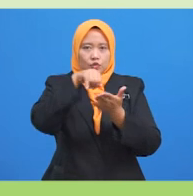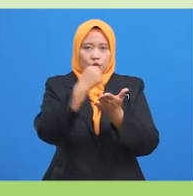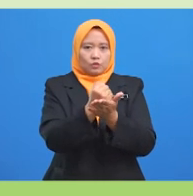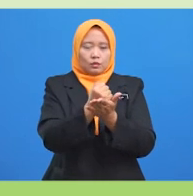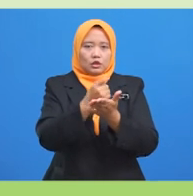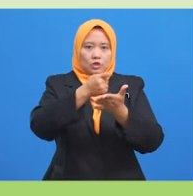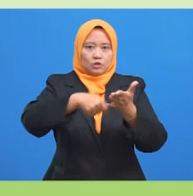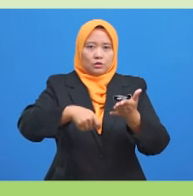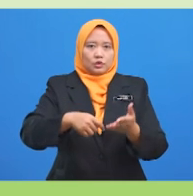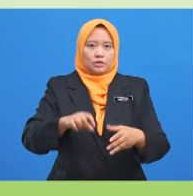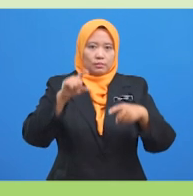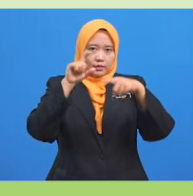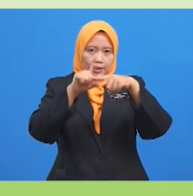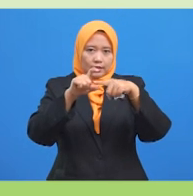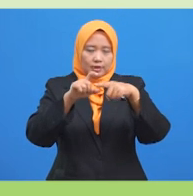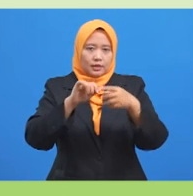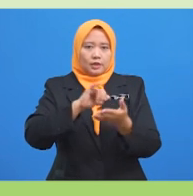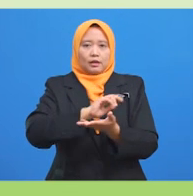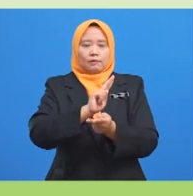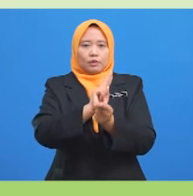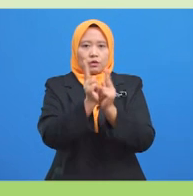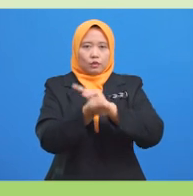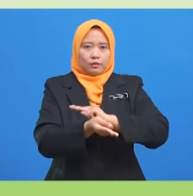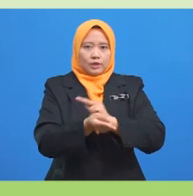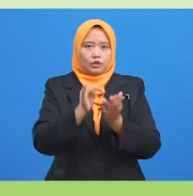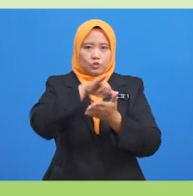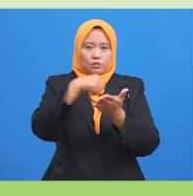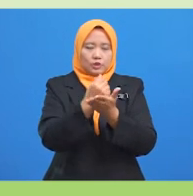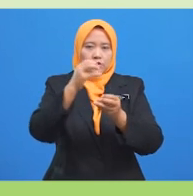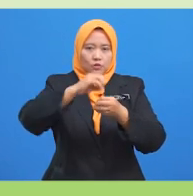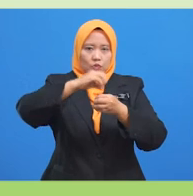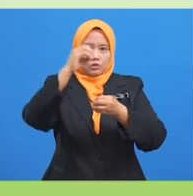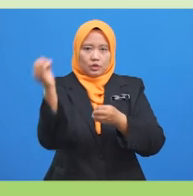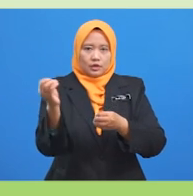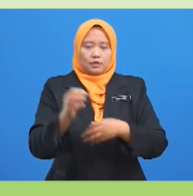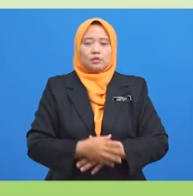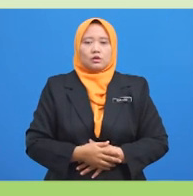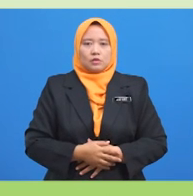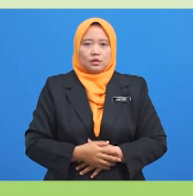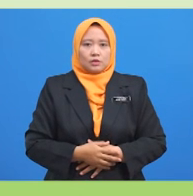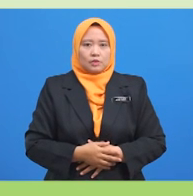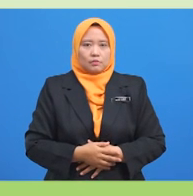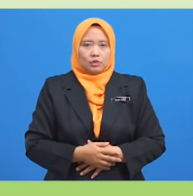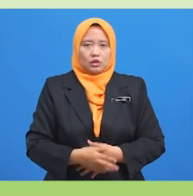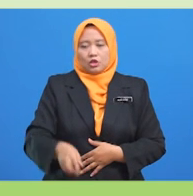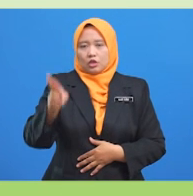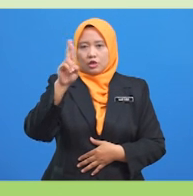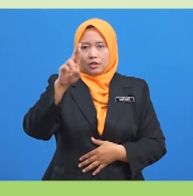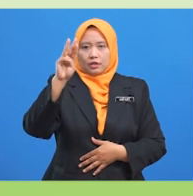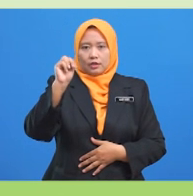perubahan jumlah keluaran. Perubahan jumlah kos bagi F adalah dari